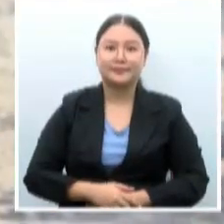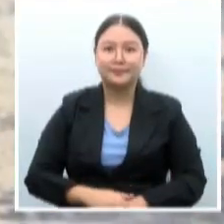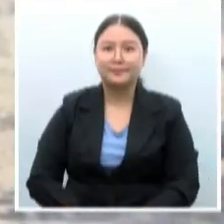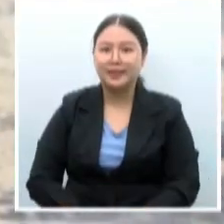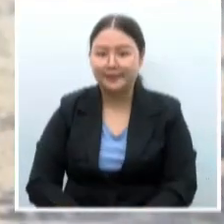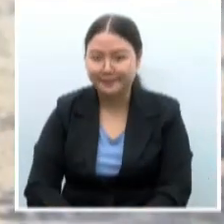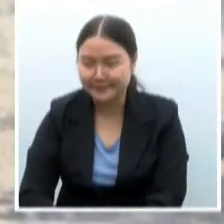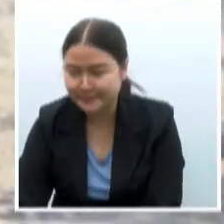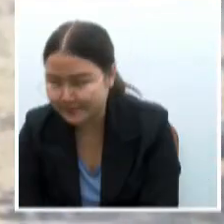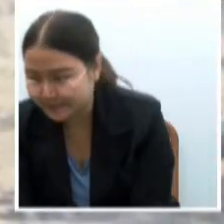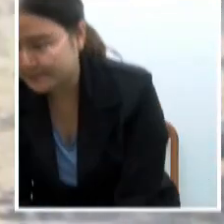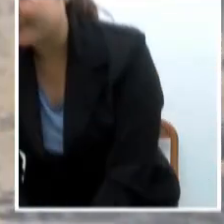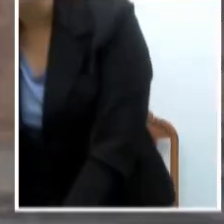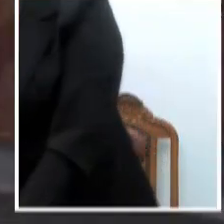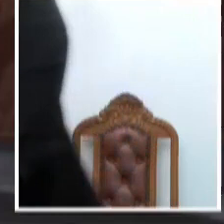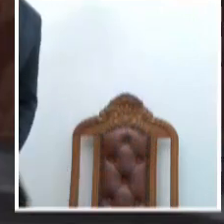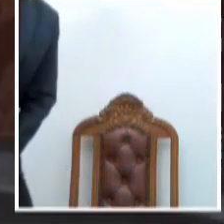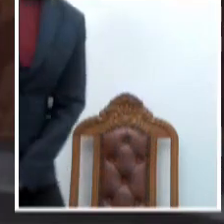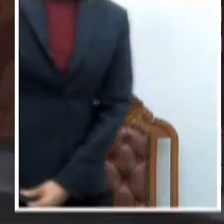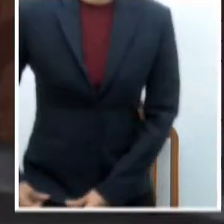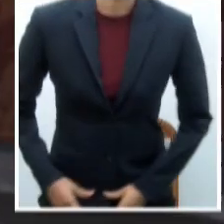ษาขั้นพื้นฐานประจำปี